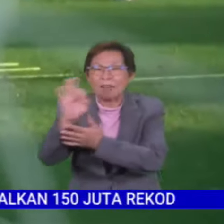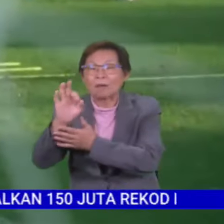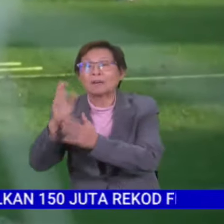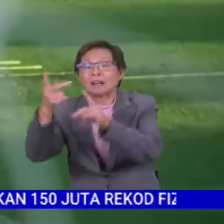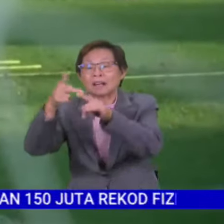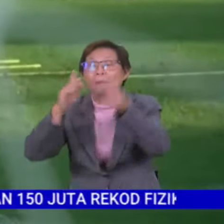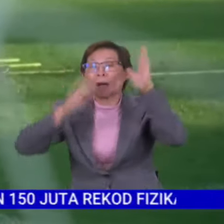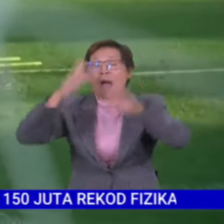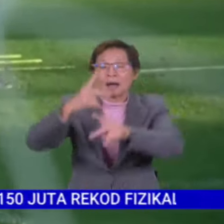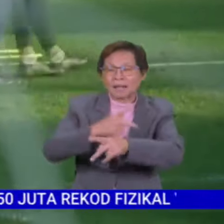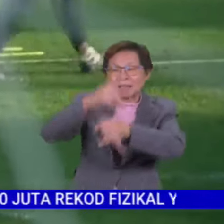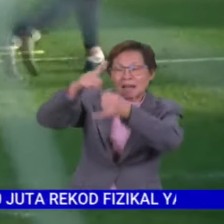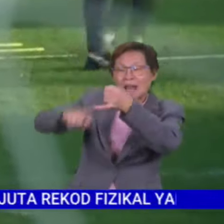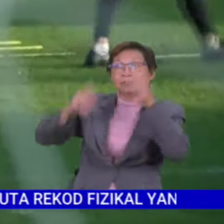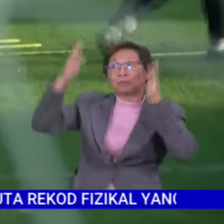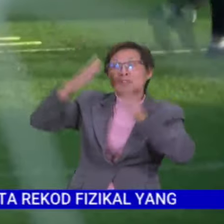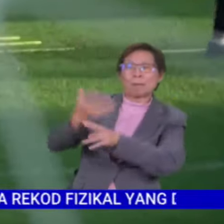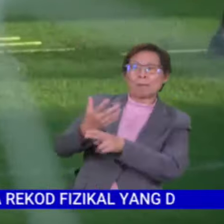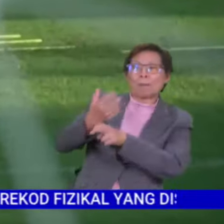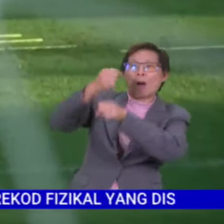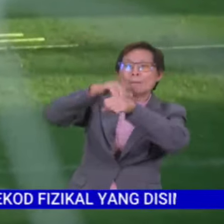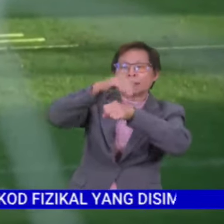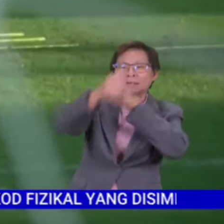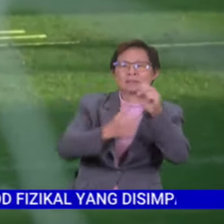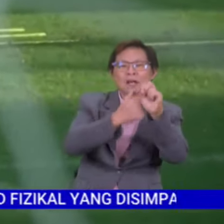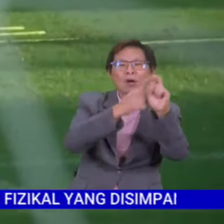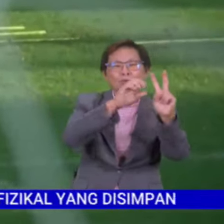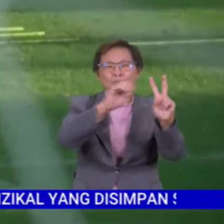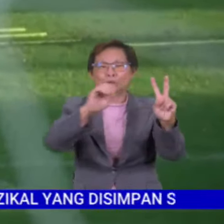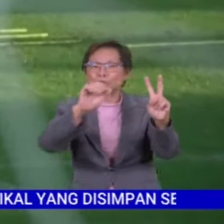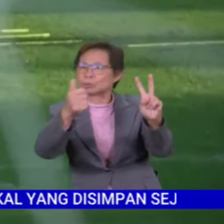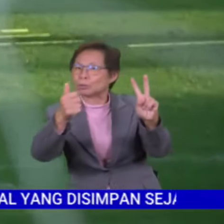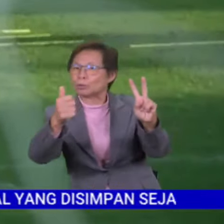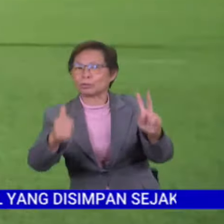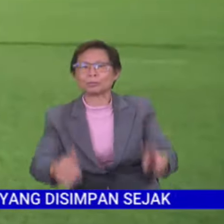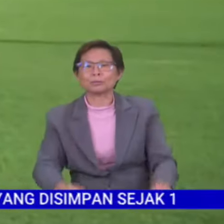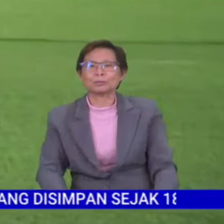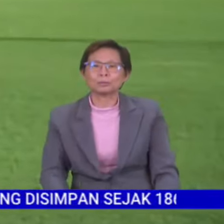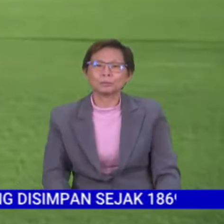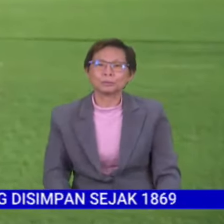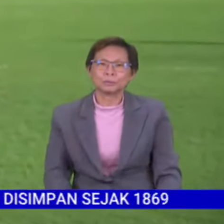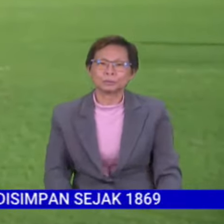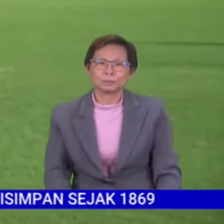air selepas kali terakhir Malaysia memenanginya pada tahun 2010.